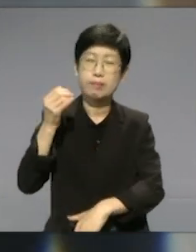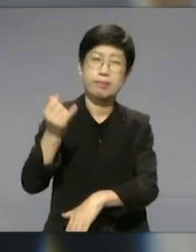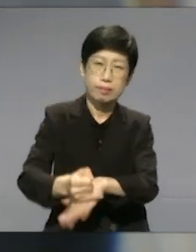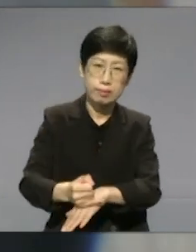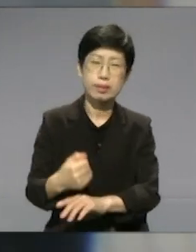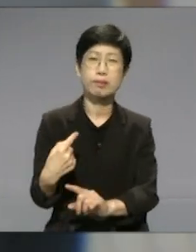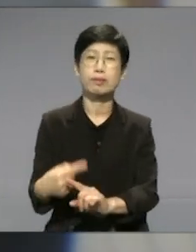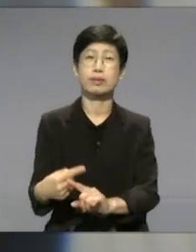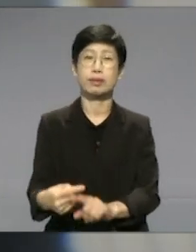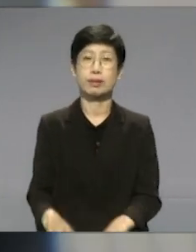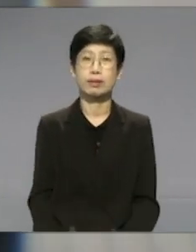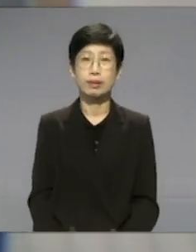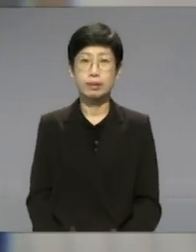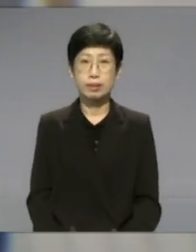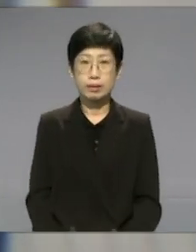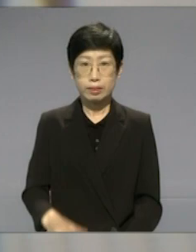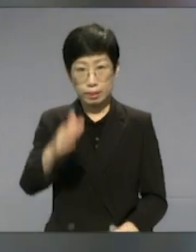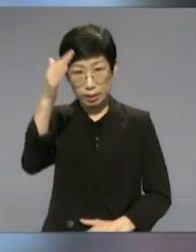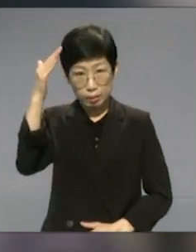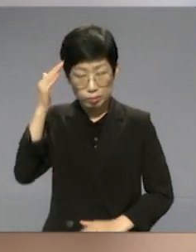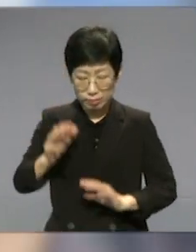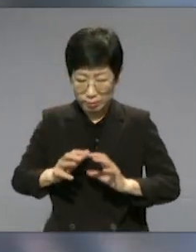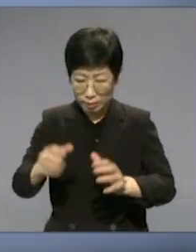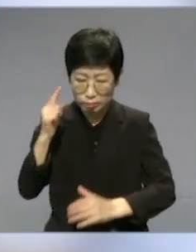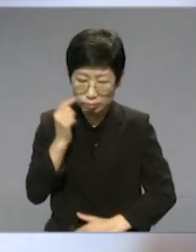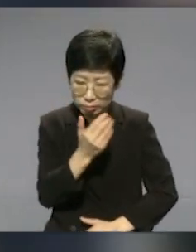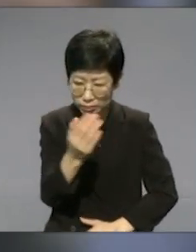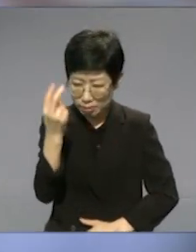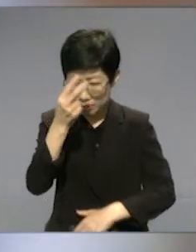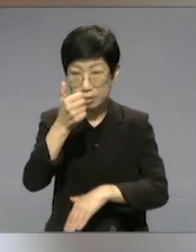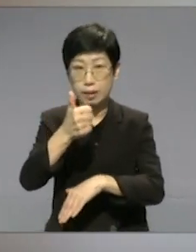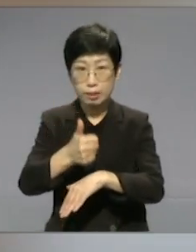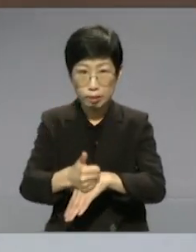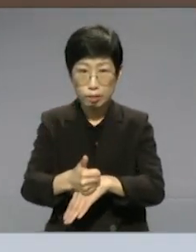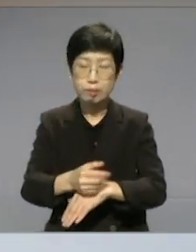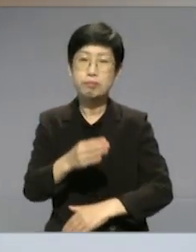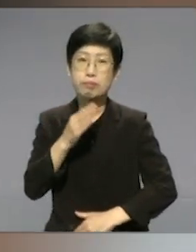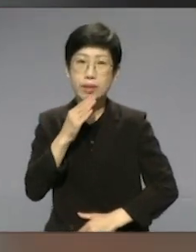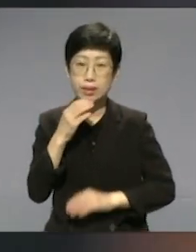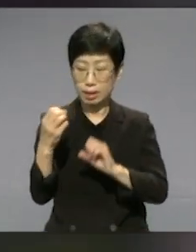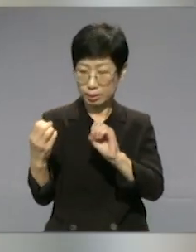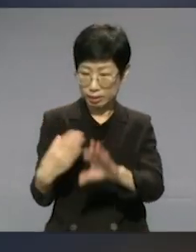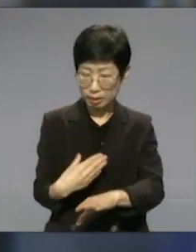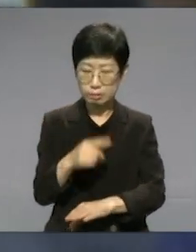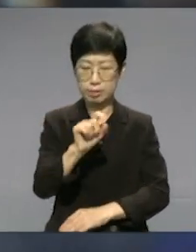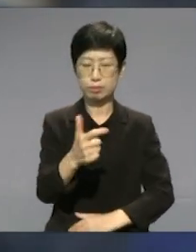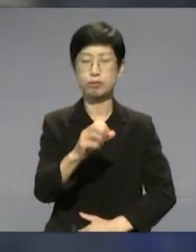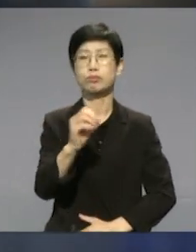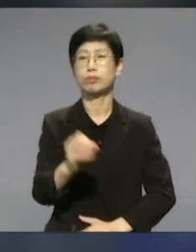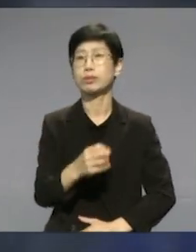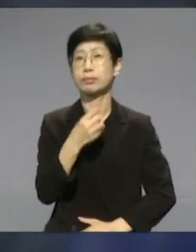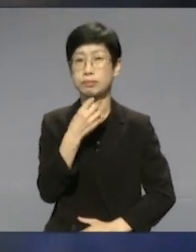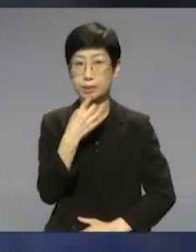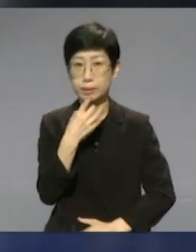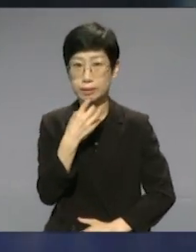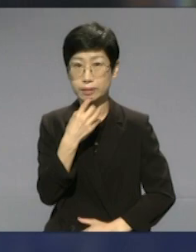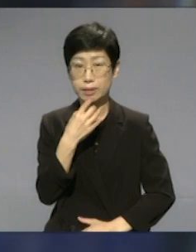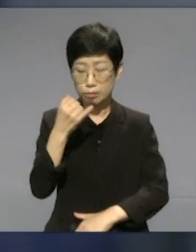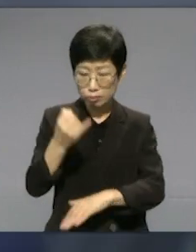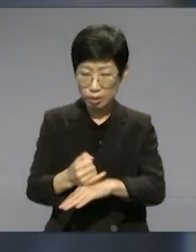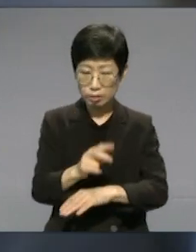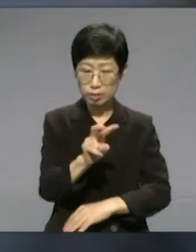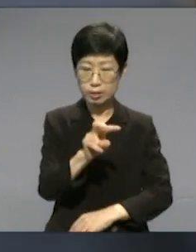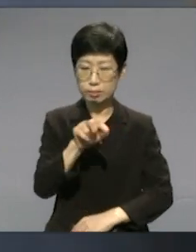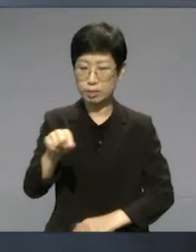나타났습니다 우리나라는 세계 가치관 조사에서 해당 설문의 16%만이 그렇다고 답하며 최소